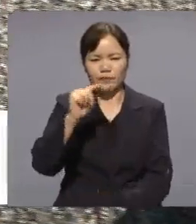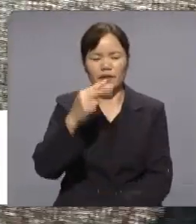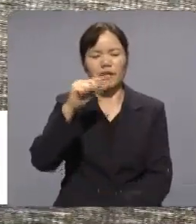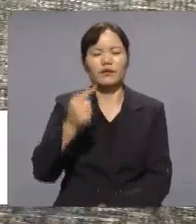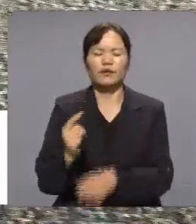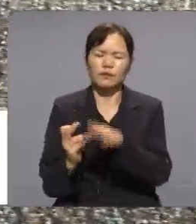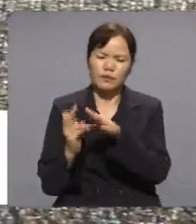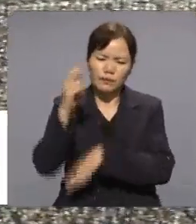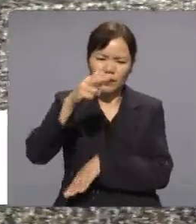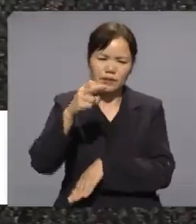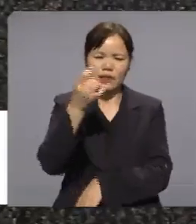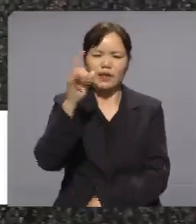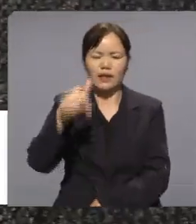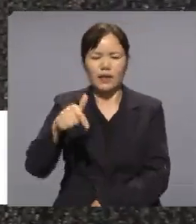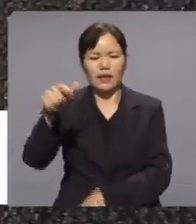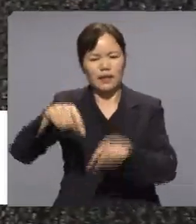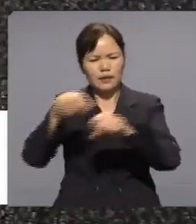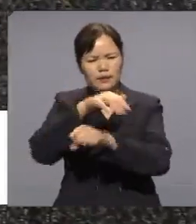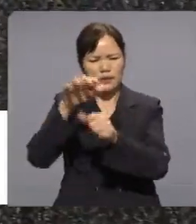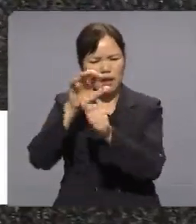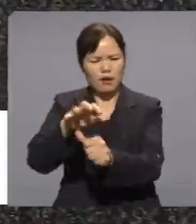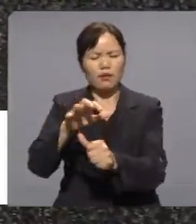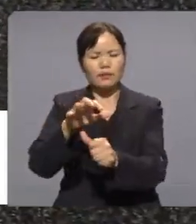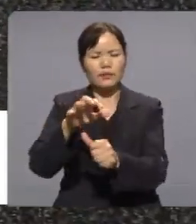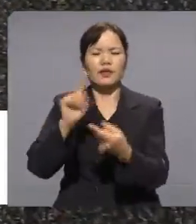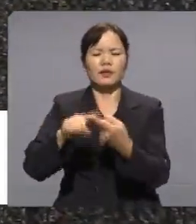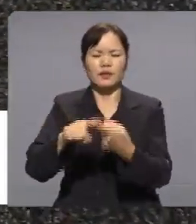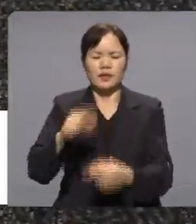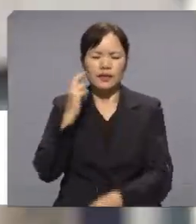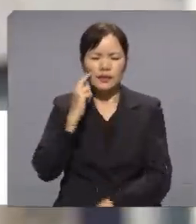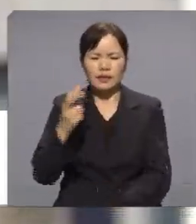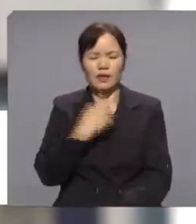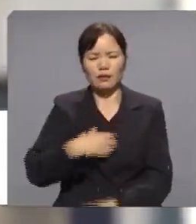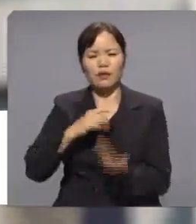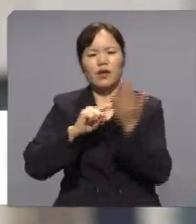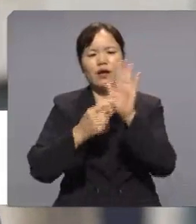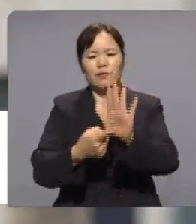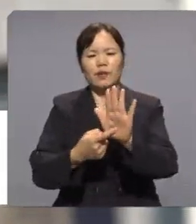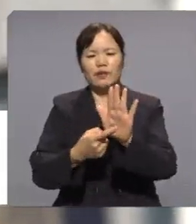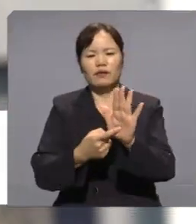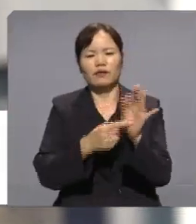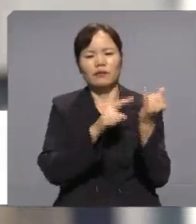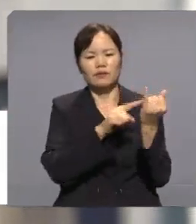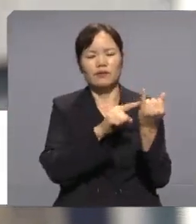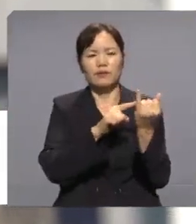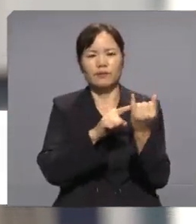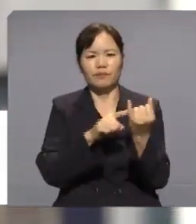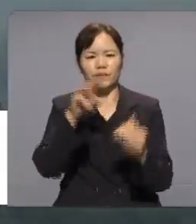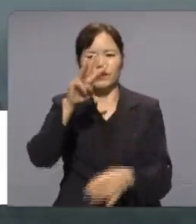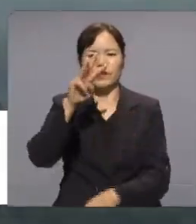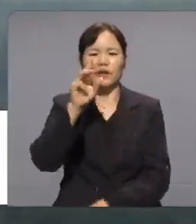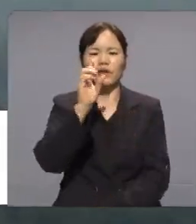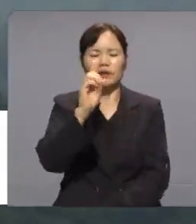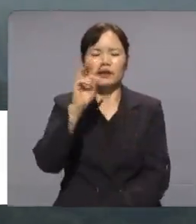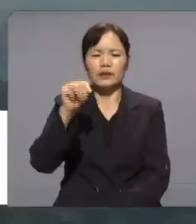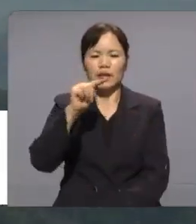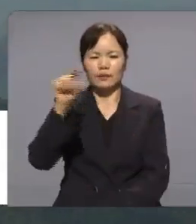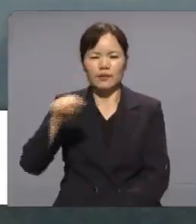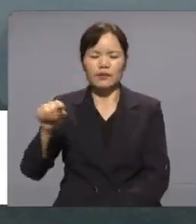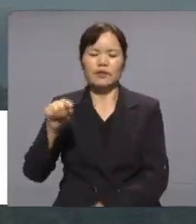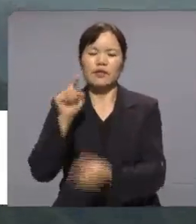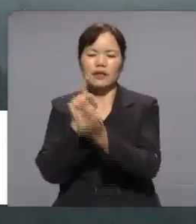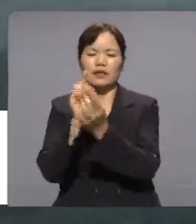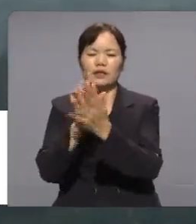발사와 핵무력 정책 법제화에 대해 심각한 우려를 표한 해리스 부통령은 비무장지대를 직접 찾기도